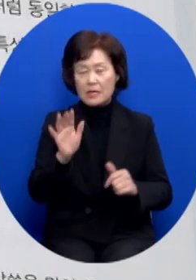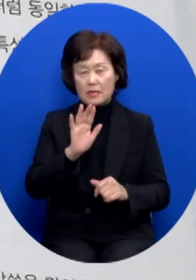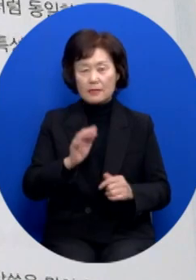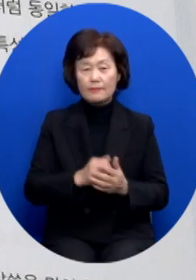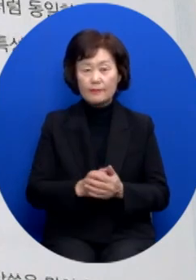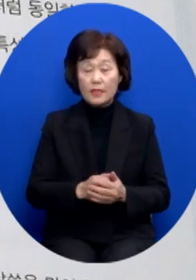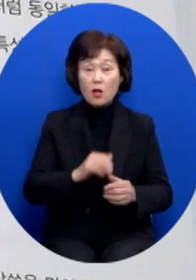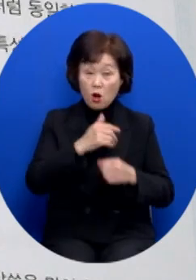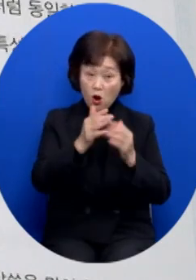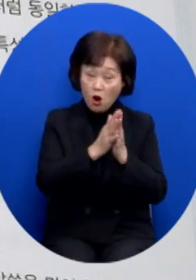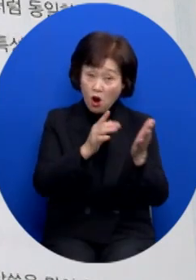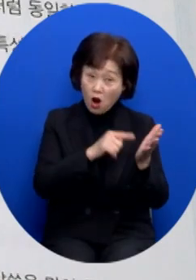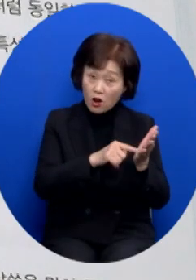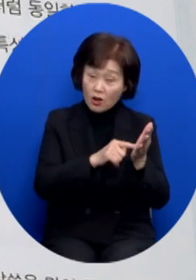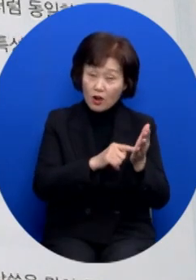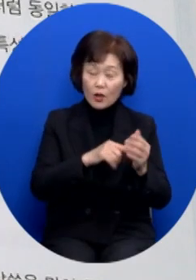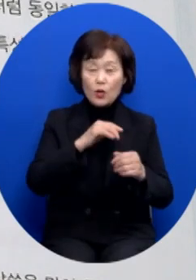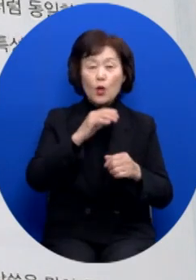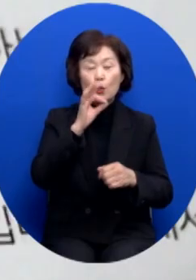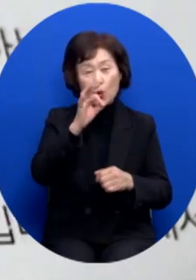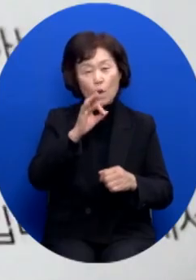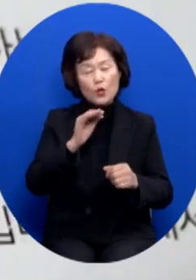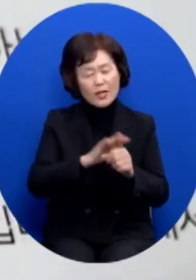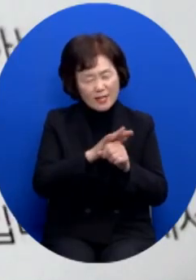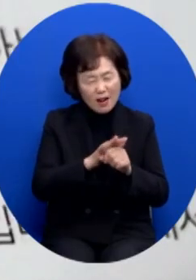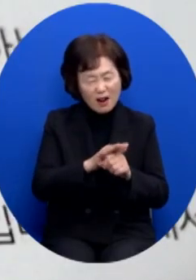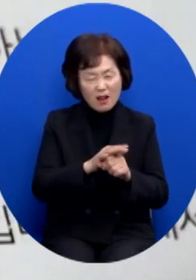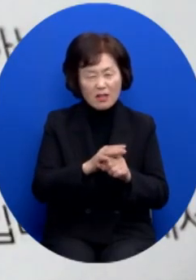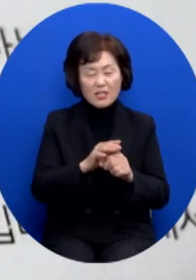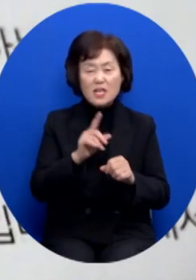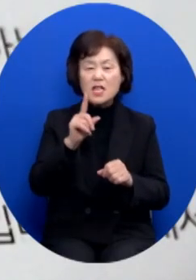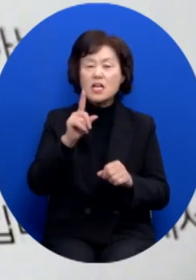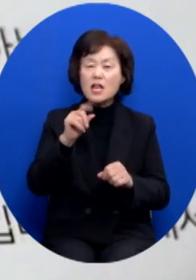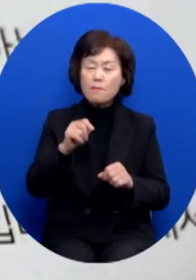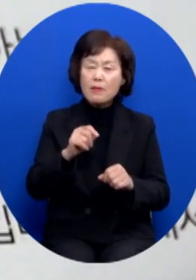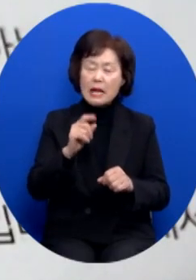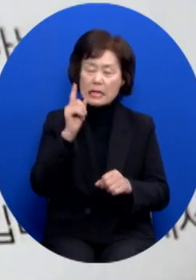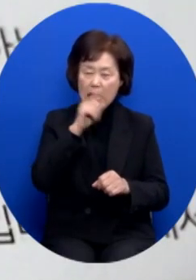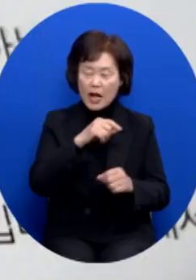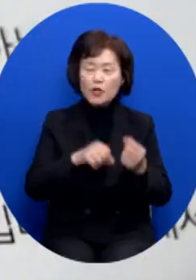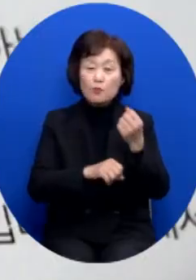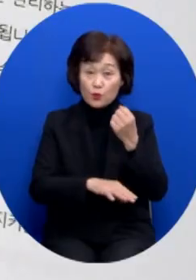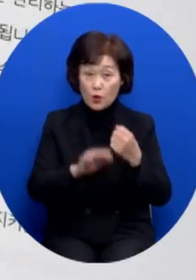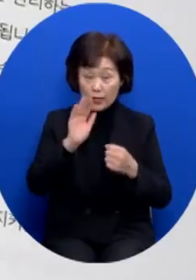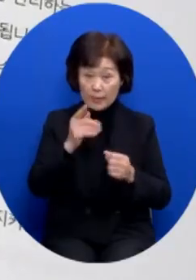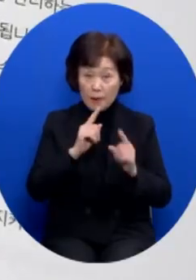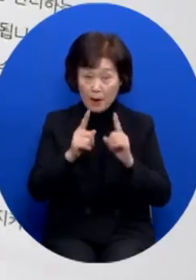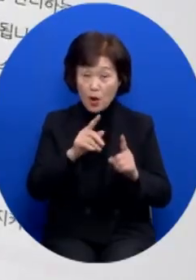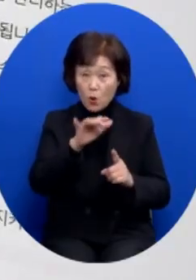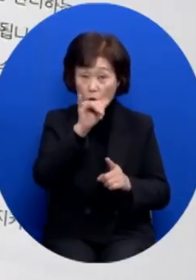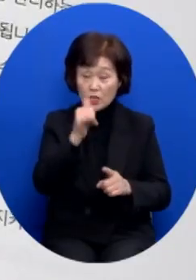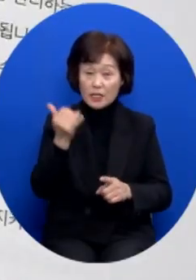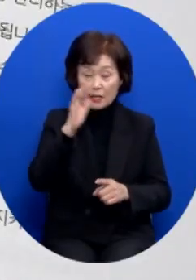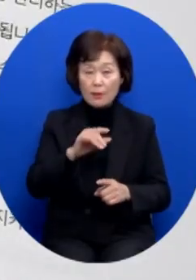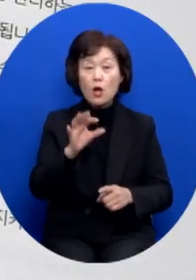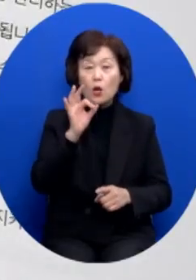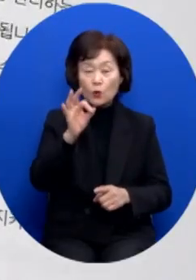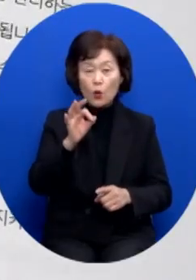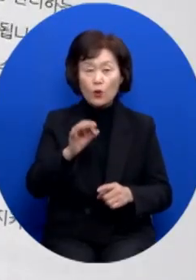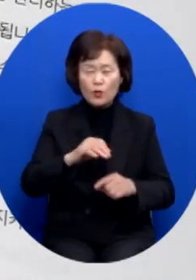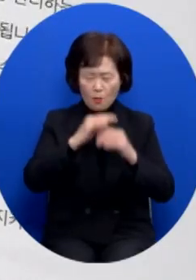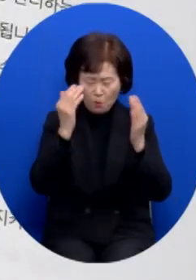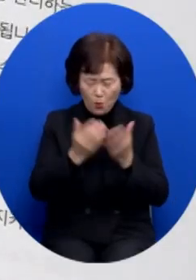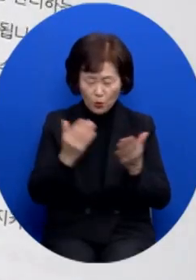또 성경은 돈을 사랑함이 일만하게 뿌리가 된다고 말하지만 돈은 범사에 이용되는 이라 등